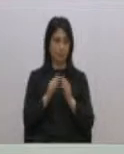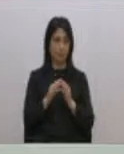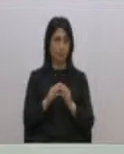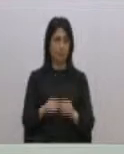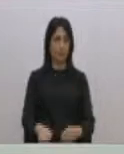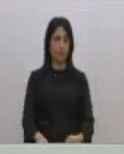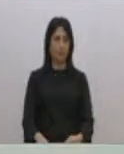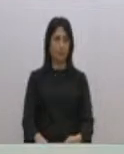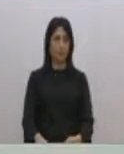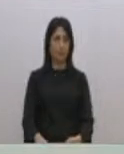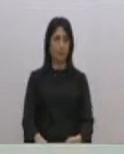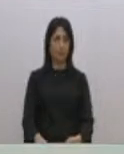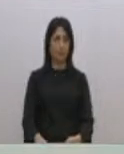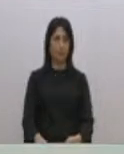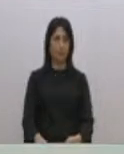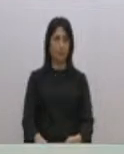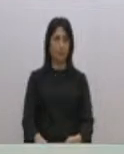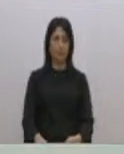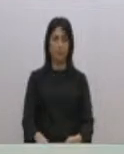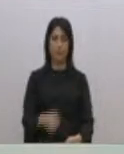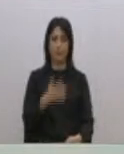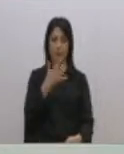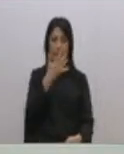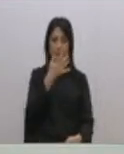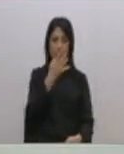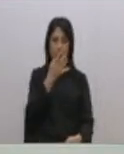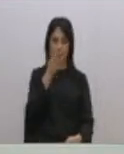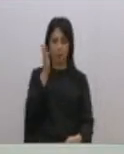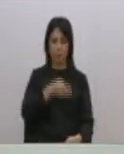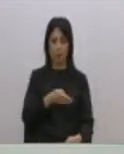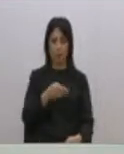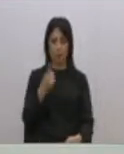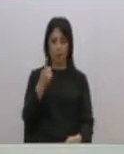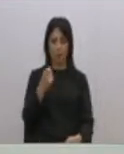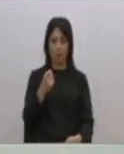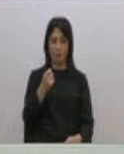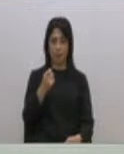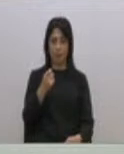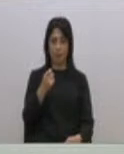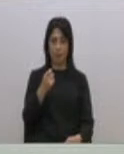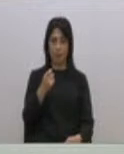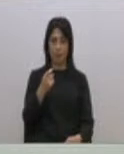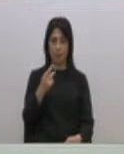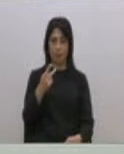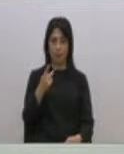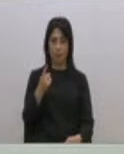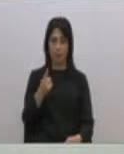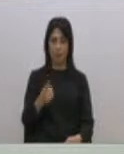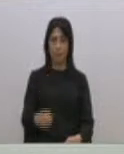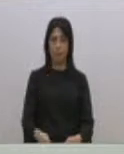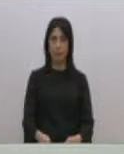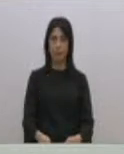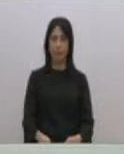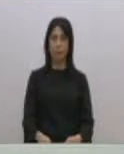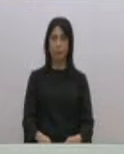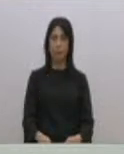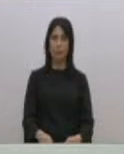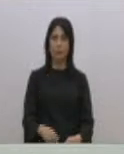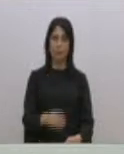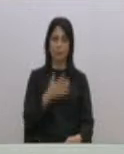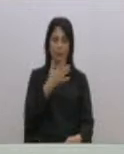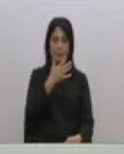struleba? Kitkhobi arari. Proiectul 54 muhle, regulamentul 120. Arari struleba? Kitkhobi arari.